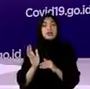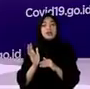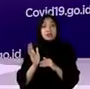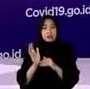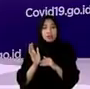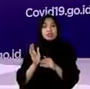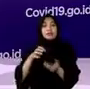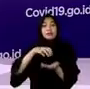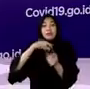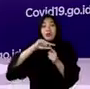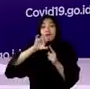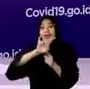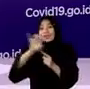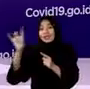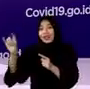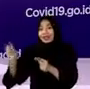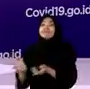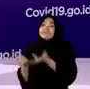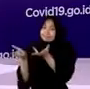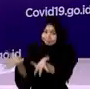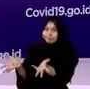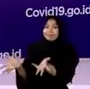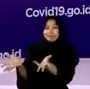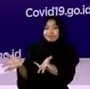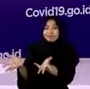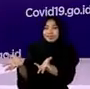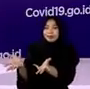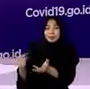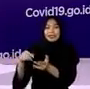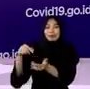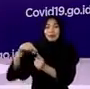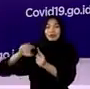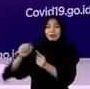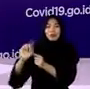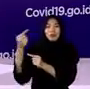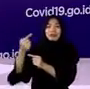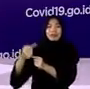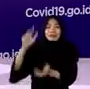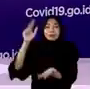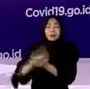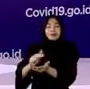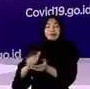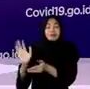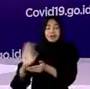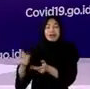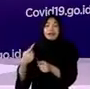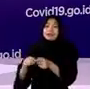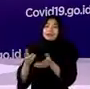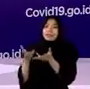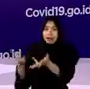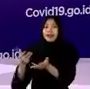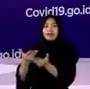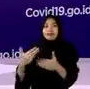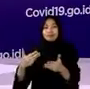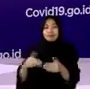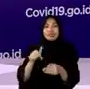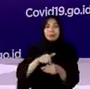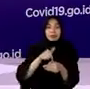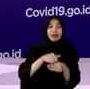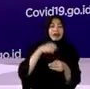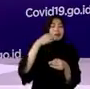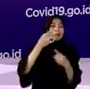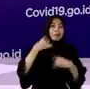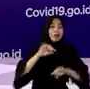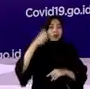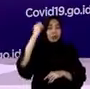untuk diterapkan di provinsi lain yang bukan diprioritaskan. Tidak hanya provinsi di Pulau Jawa, Bali, Sumatera